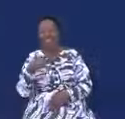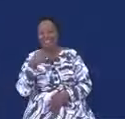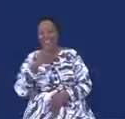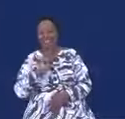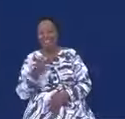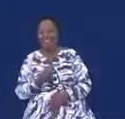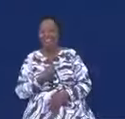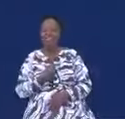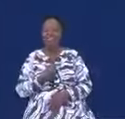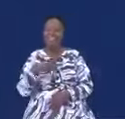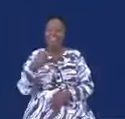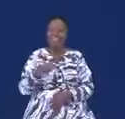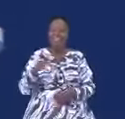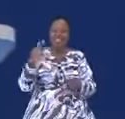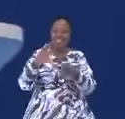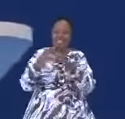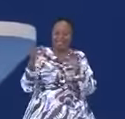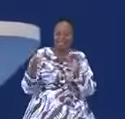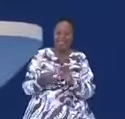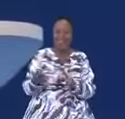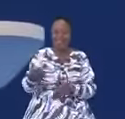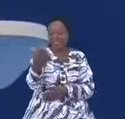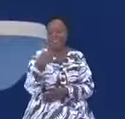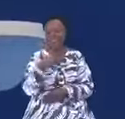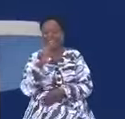ce que raconte le soir